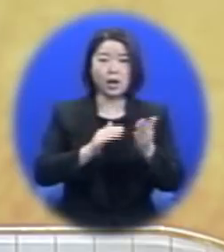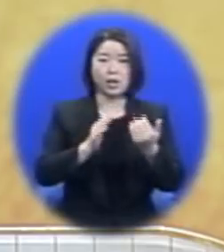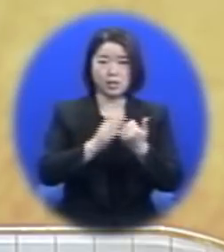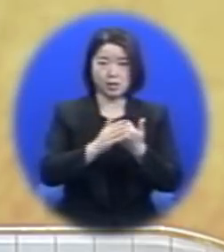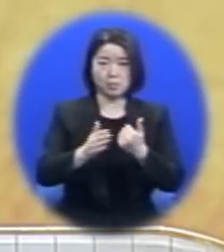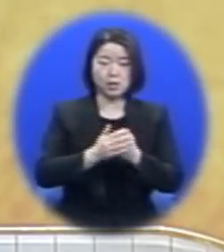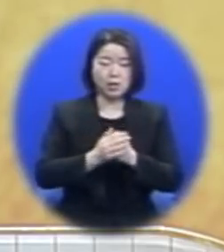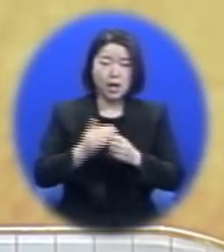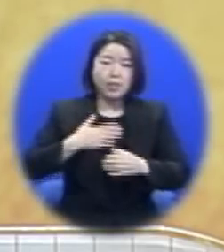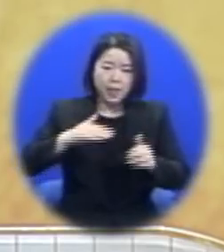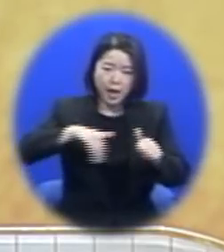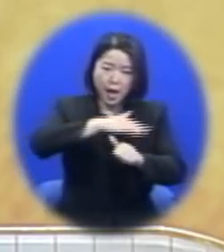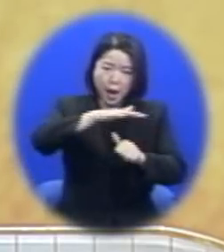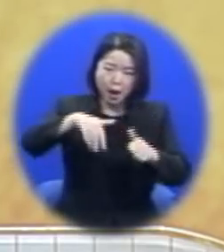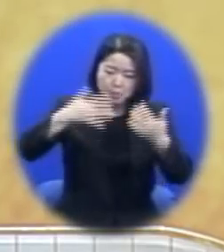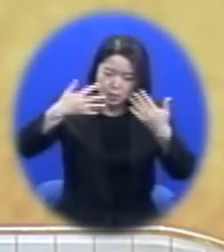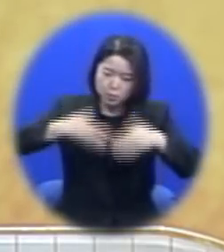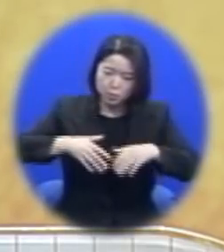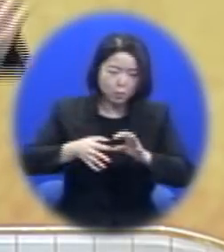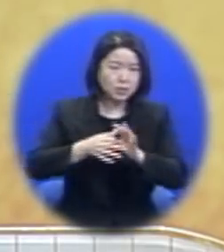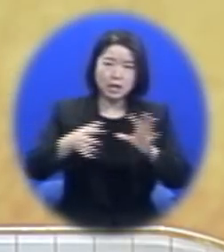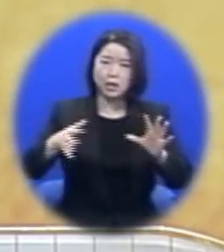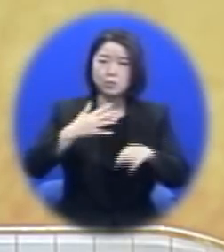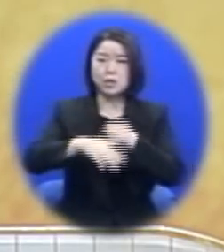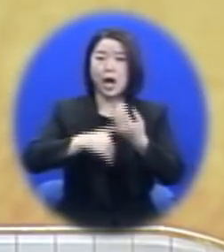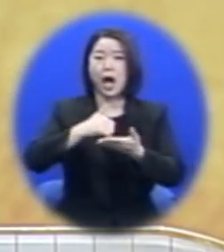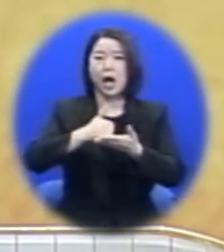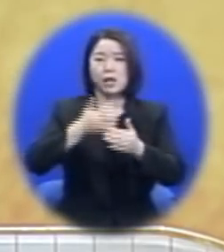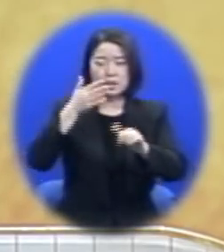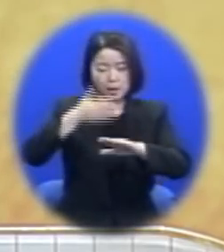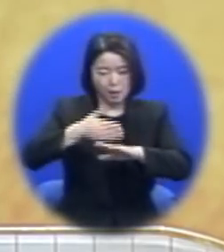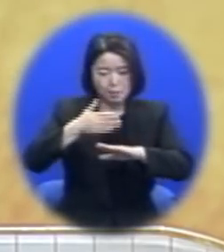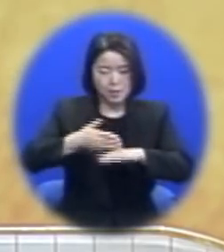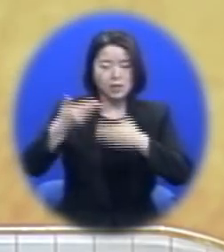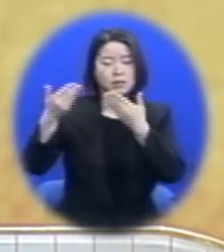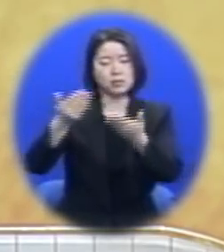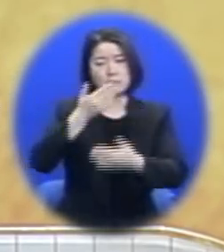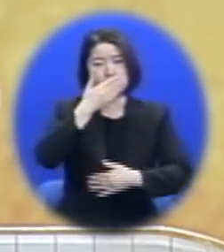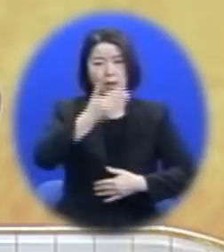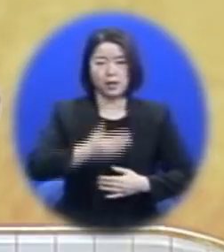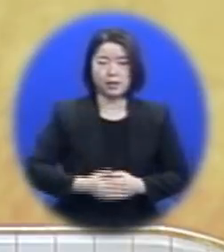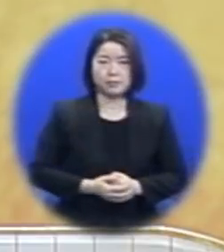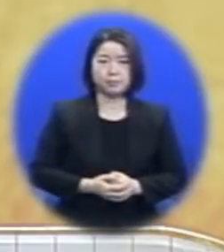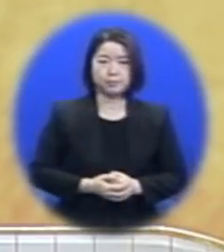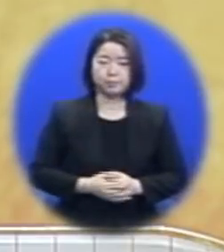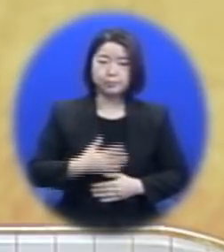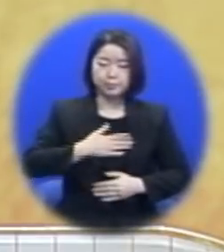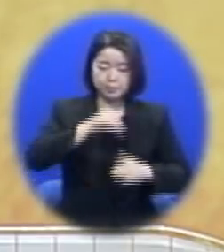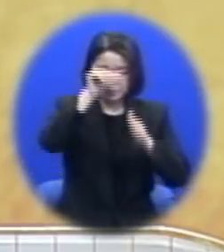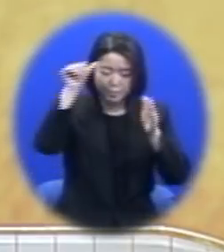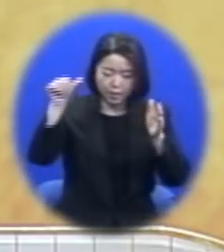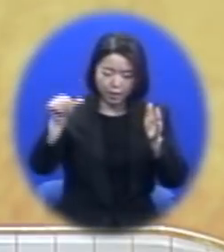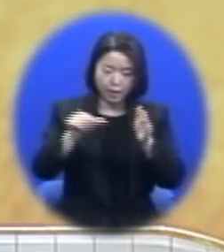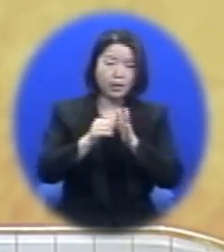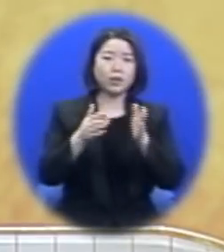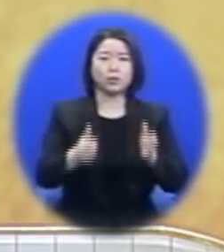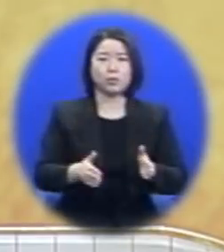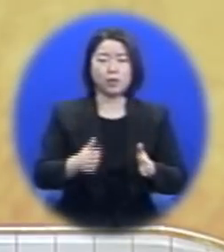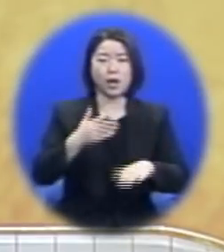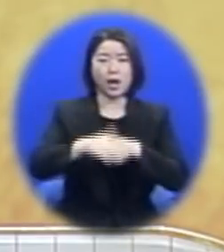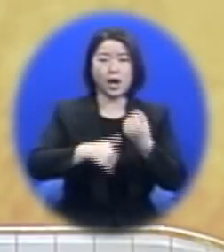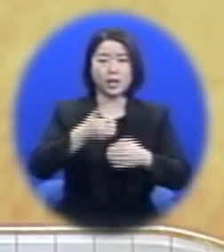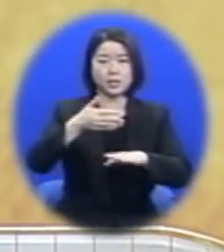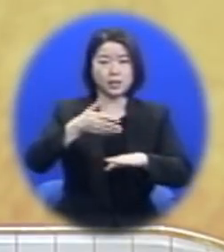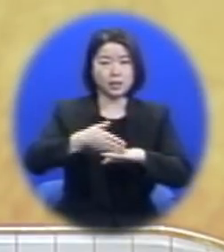여건 상관없이 하나님께 감사하게 되는 것입니다. 제 생에 하나님께 드렸던